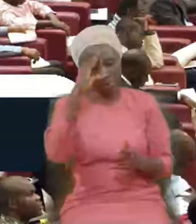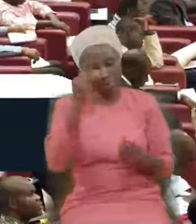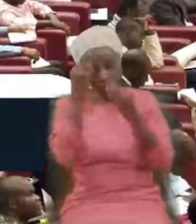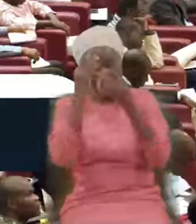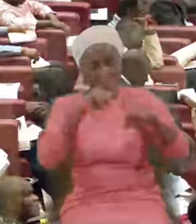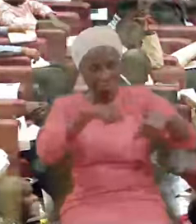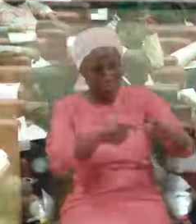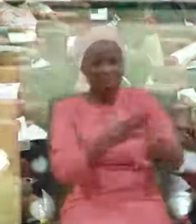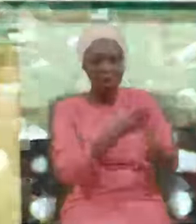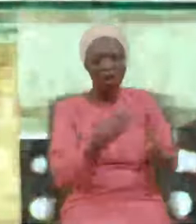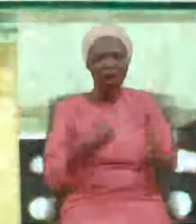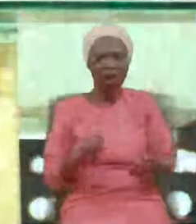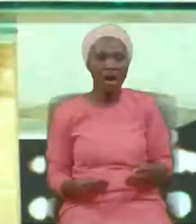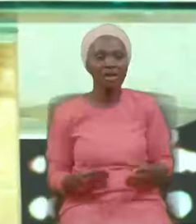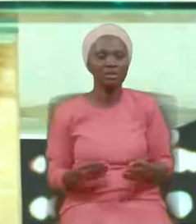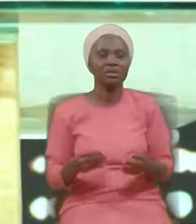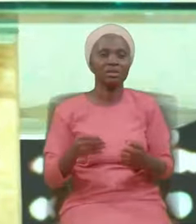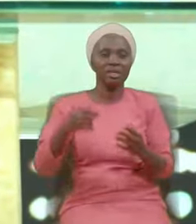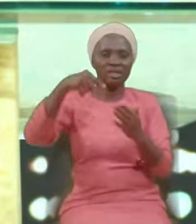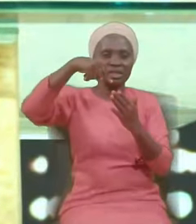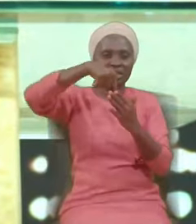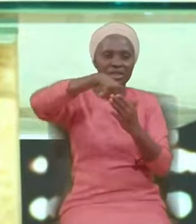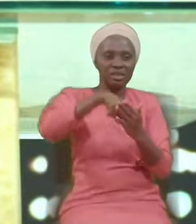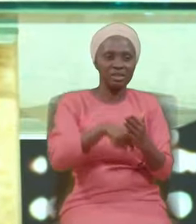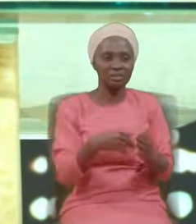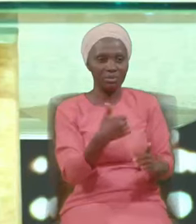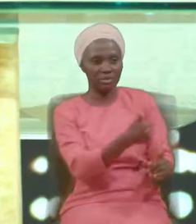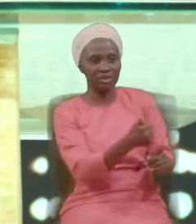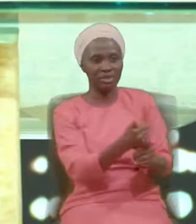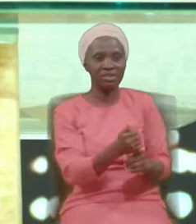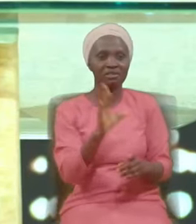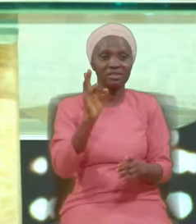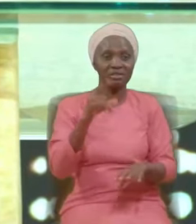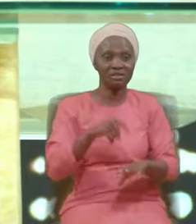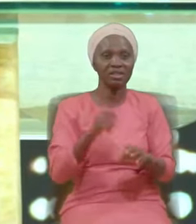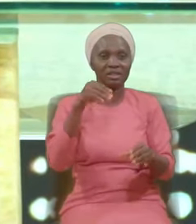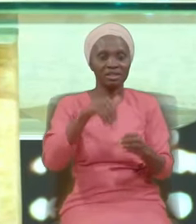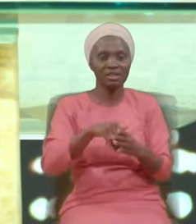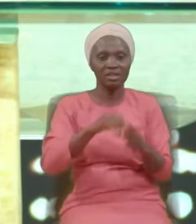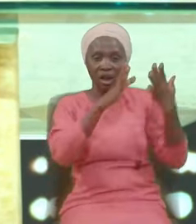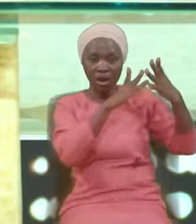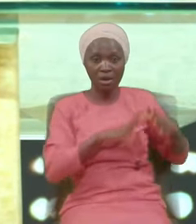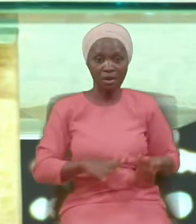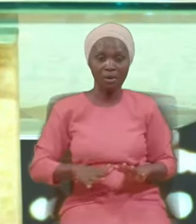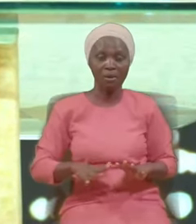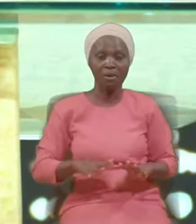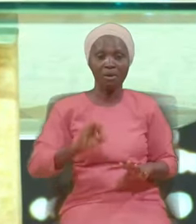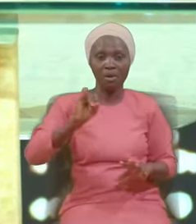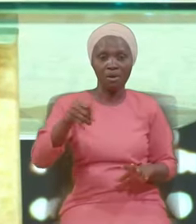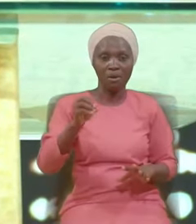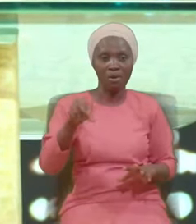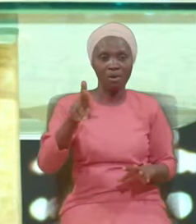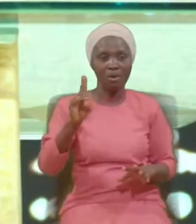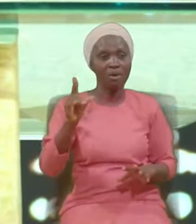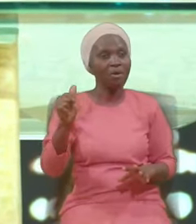Jourdain, selon la parole de l'homme de Dieu. Et sa chair redevint comme